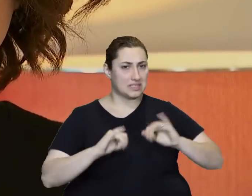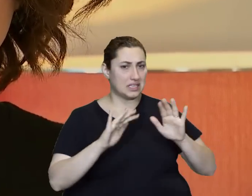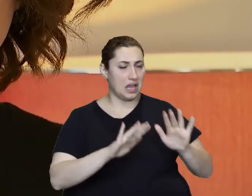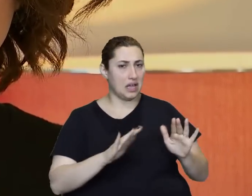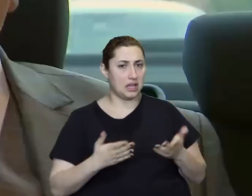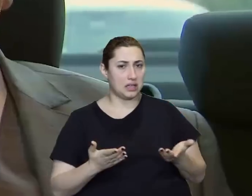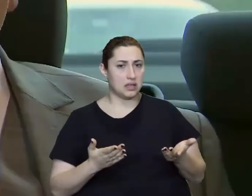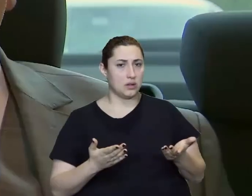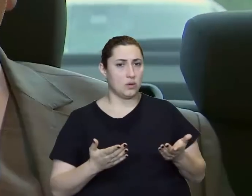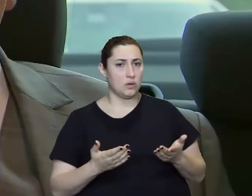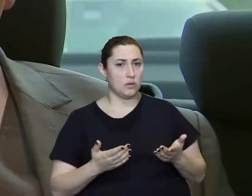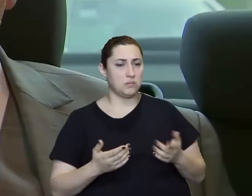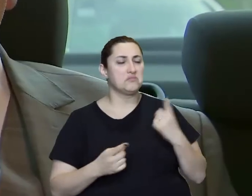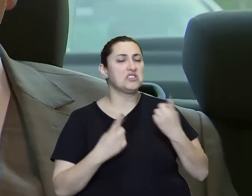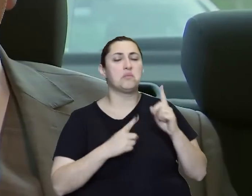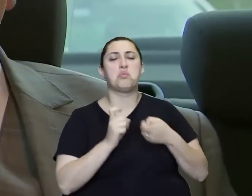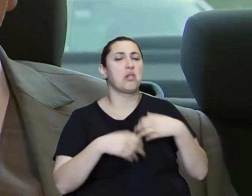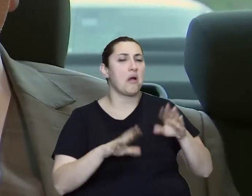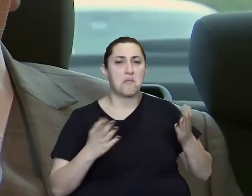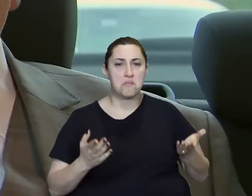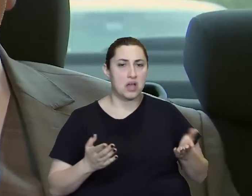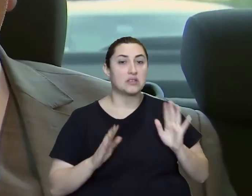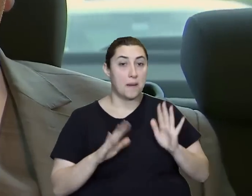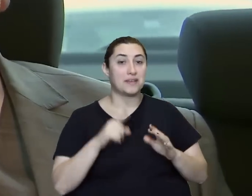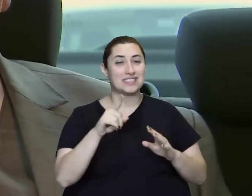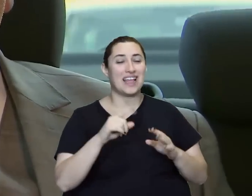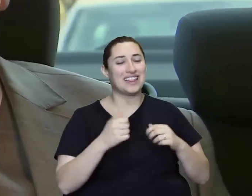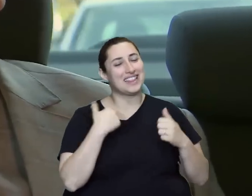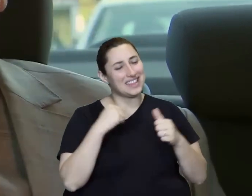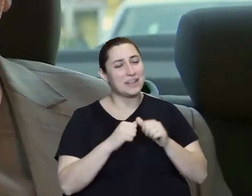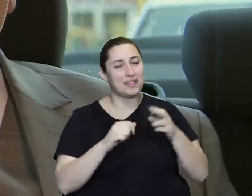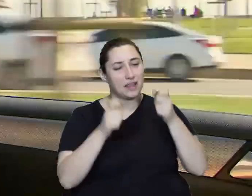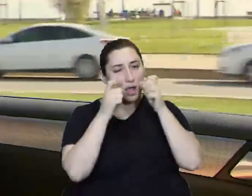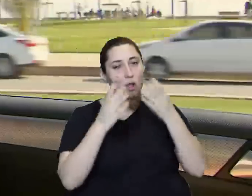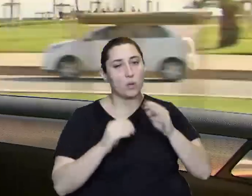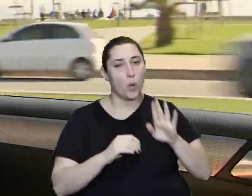ol. İstese de bir şey bulamazlar. Ama sen yine de gözünü dört aç.